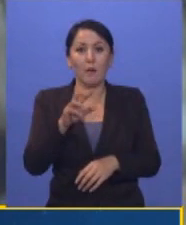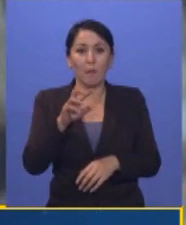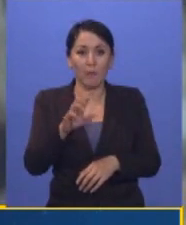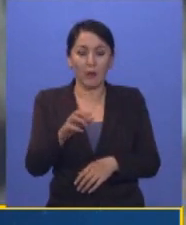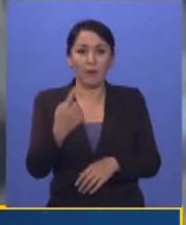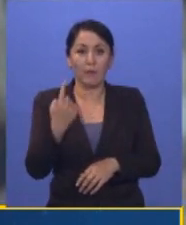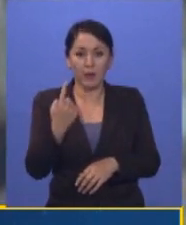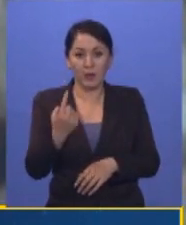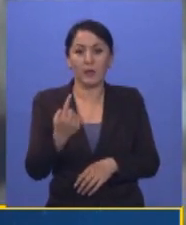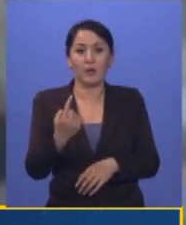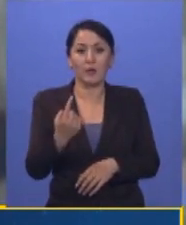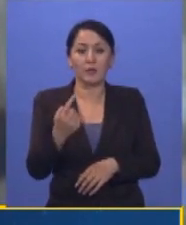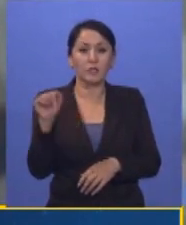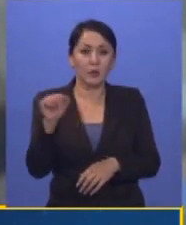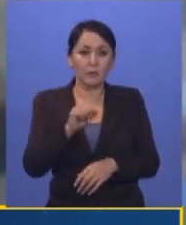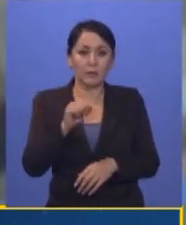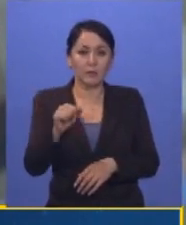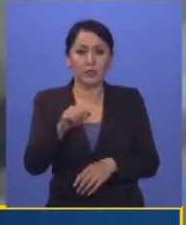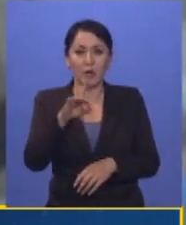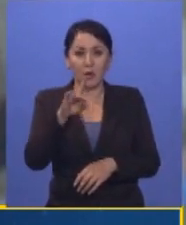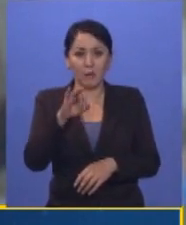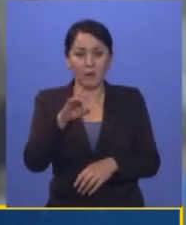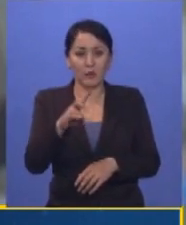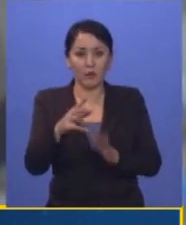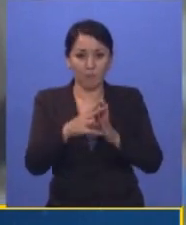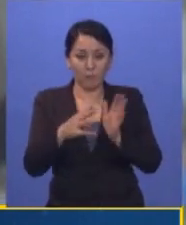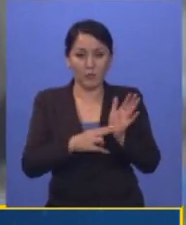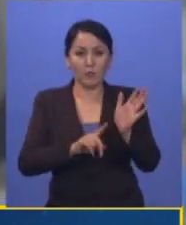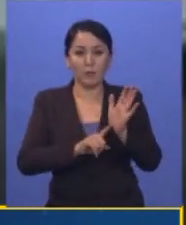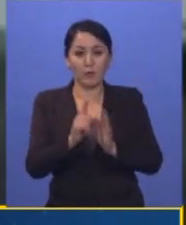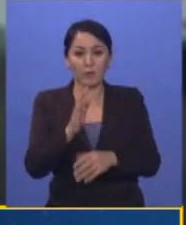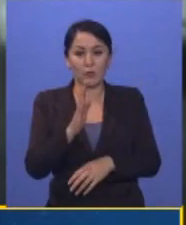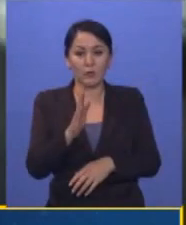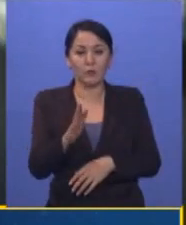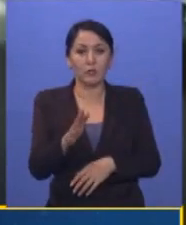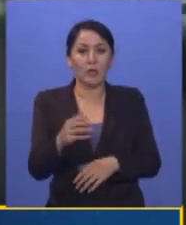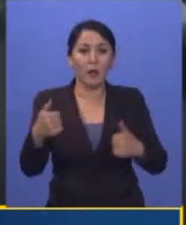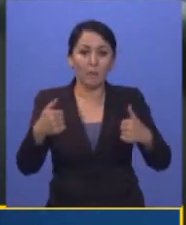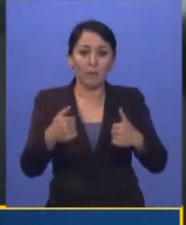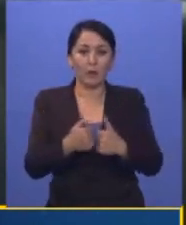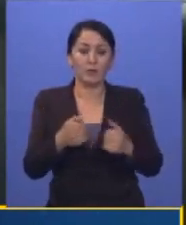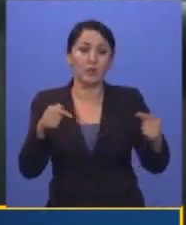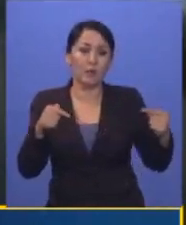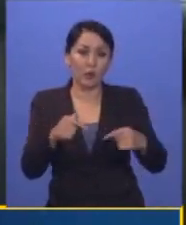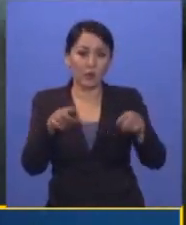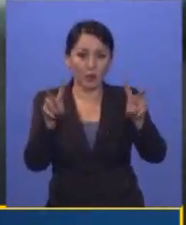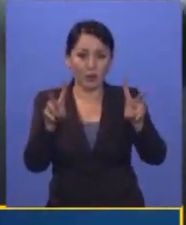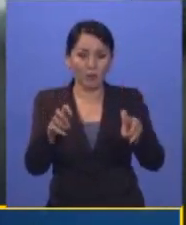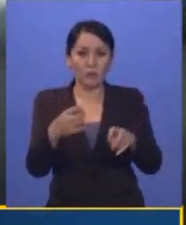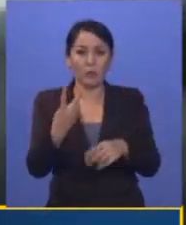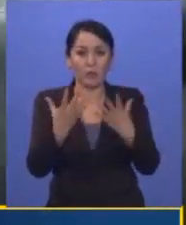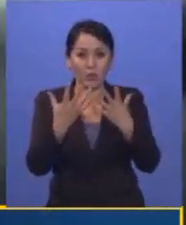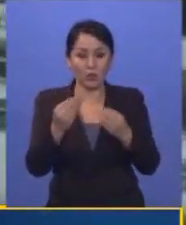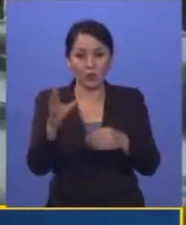Б1-дегі санаттағы трициклдер мен квадроциклдерге 18 жастан бастап шығарылады. Жол көлік оқиғасына жол жоқ акциясының екі күнінде